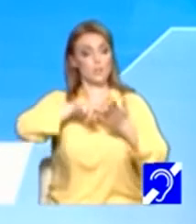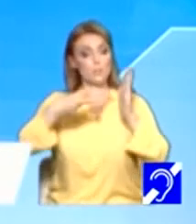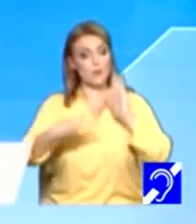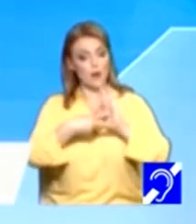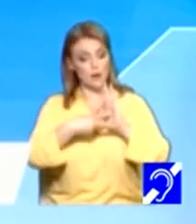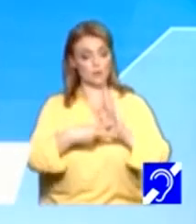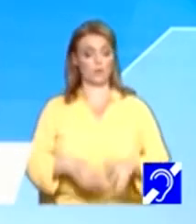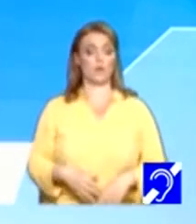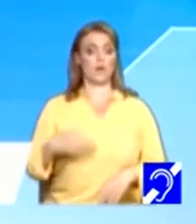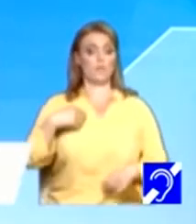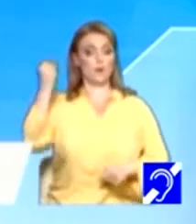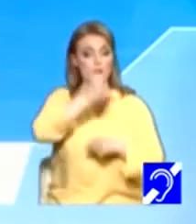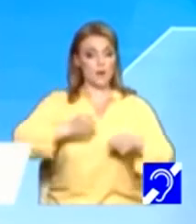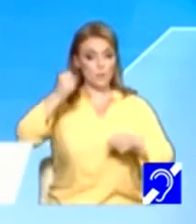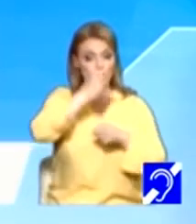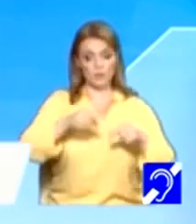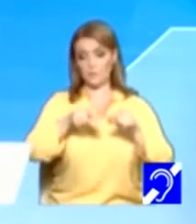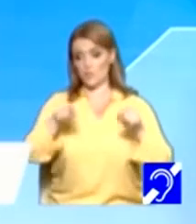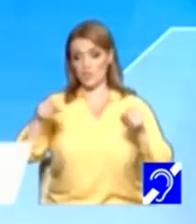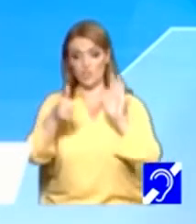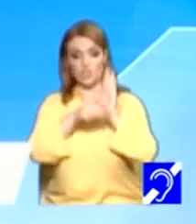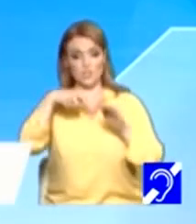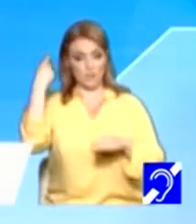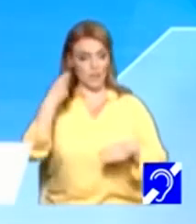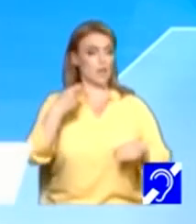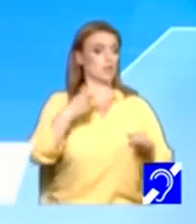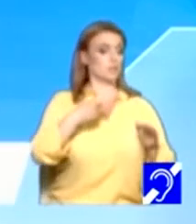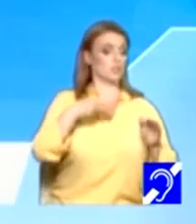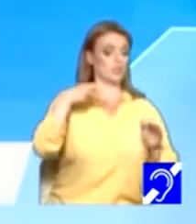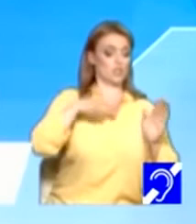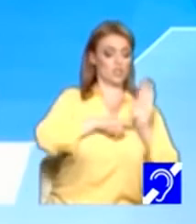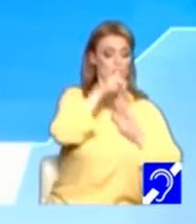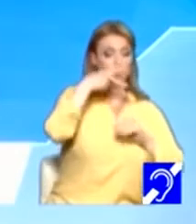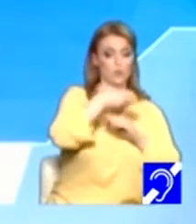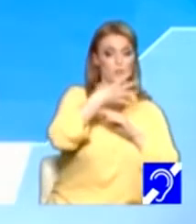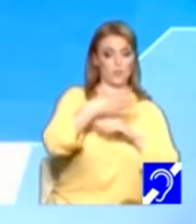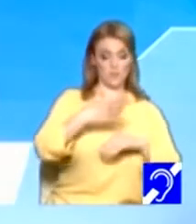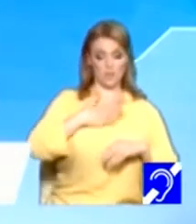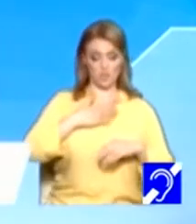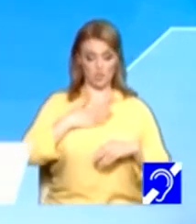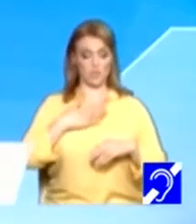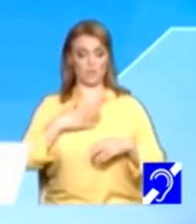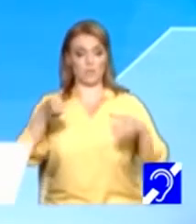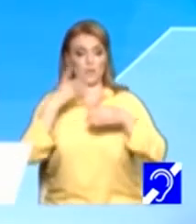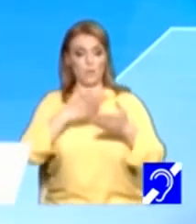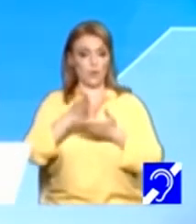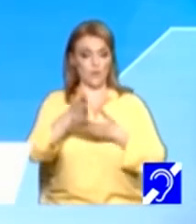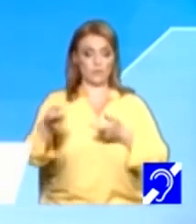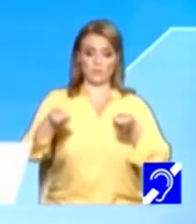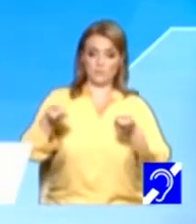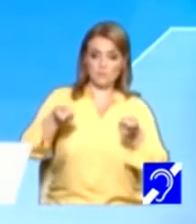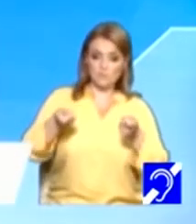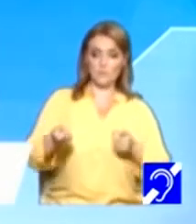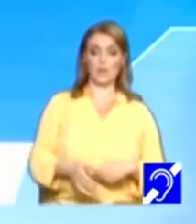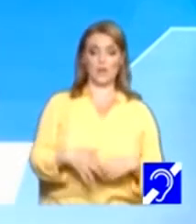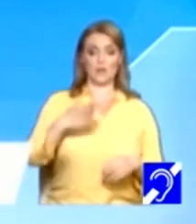muncită timp de 6 ani, din 2015, reamintim, Partidul Politic Șor se află la guvernare în municipiul Orhei, din 2019 se află la